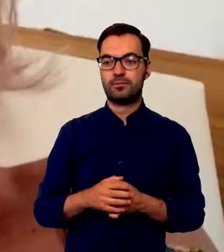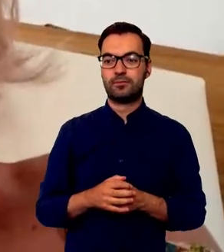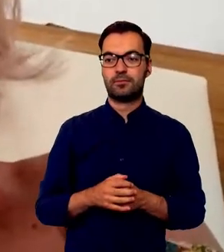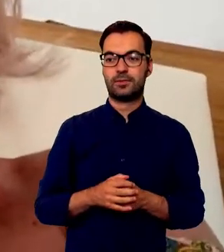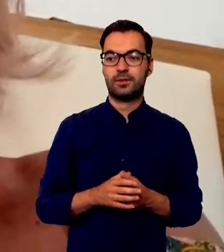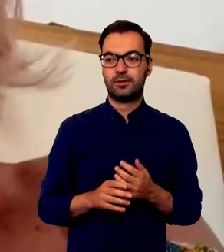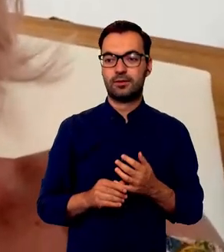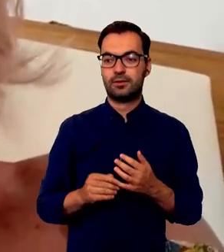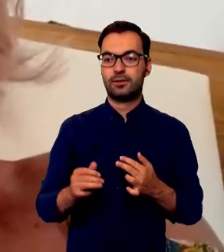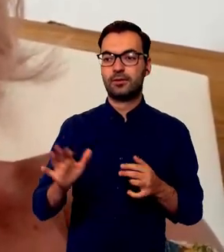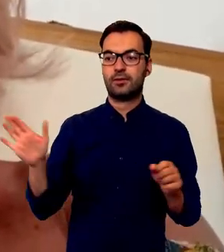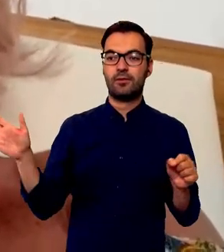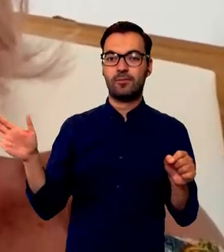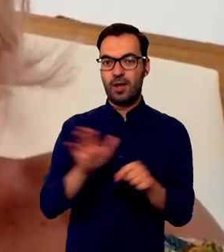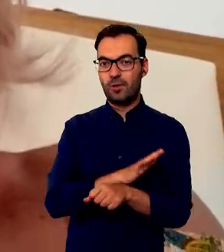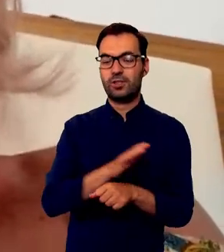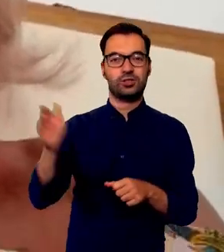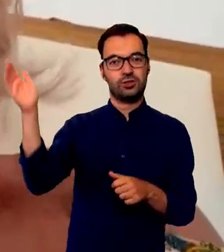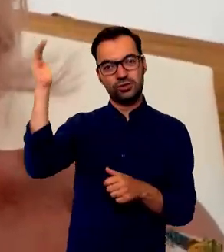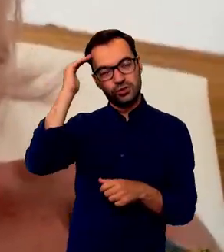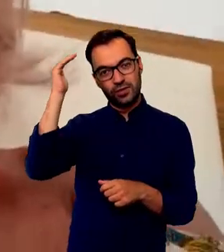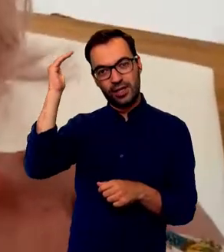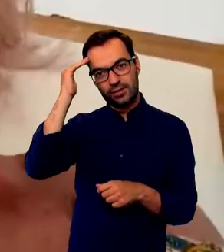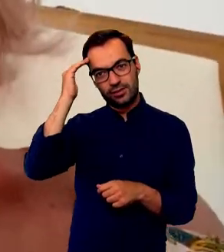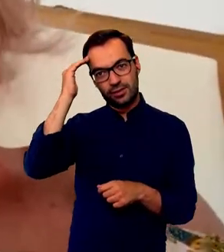świadoma, zakontraktowana, opłacona